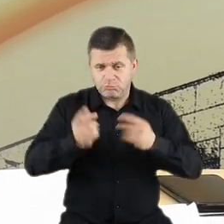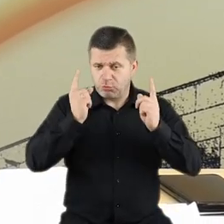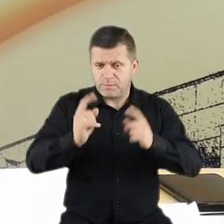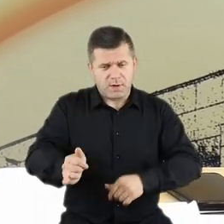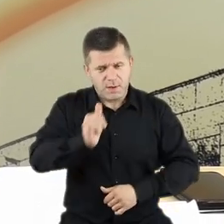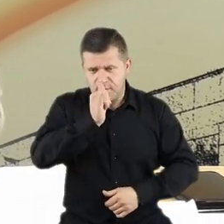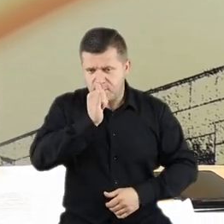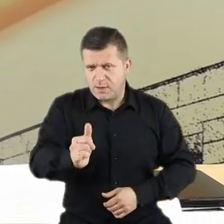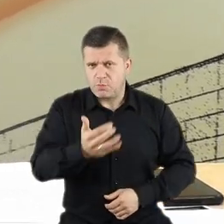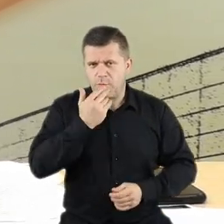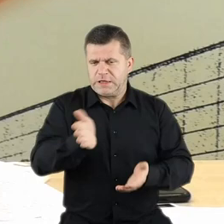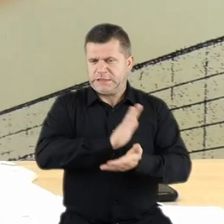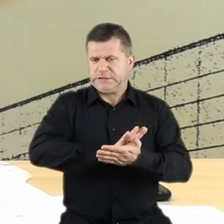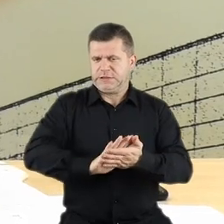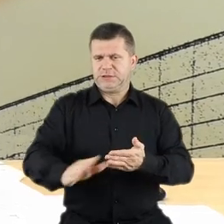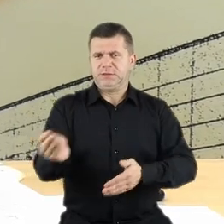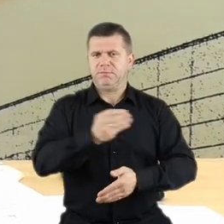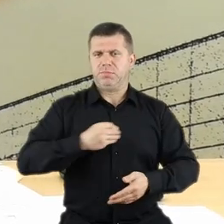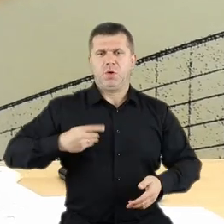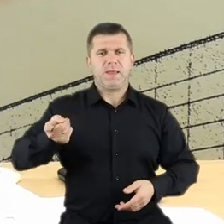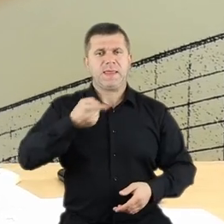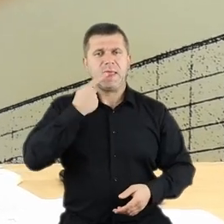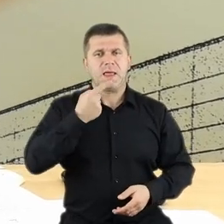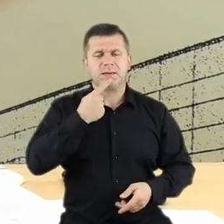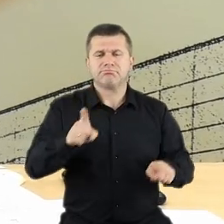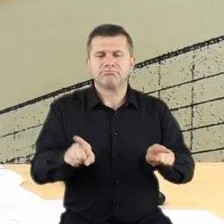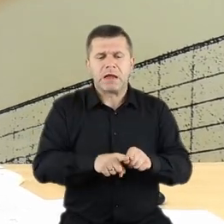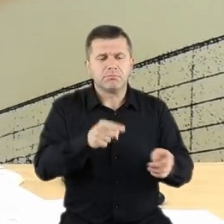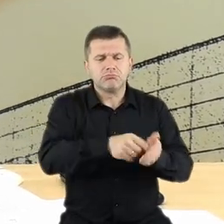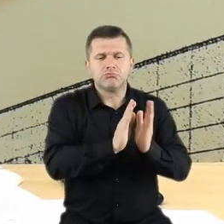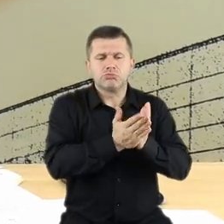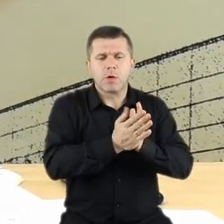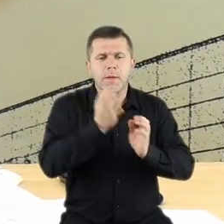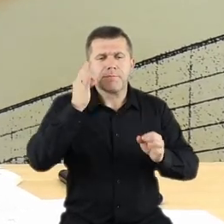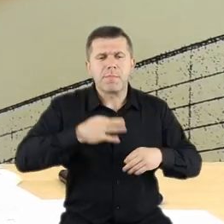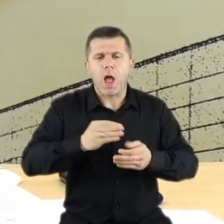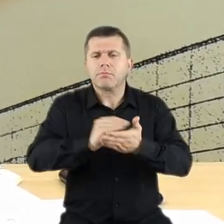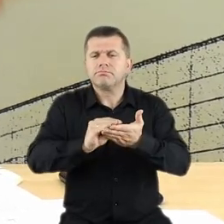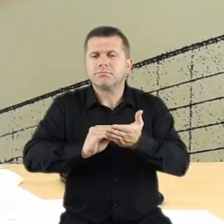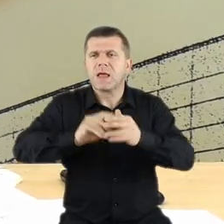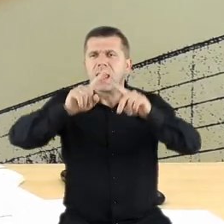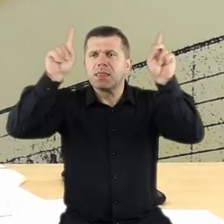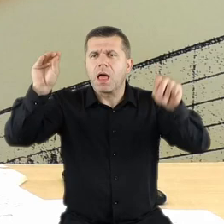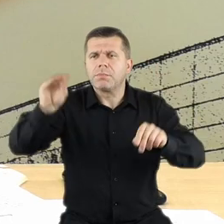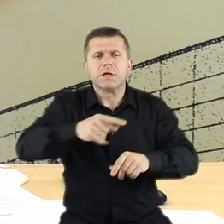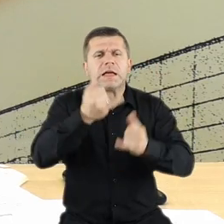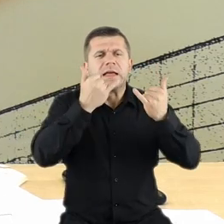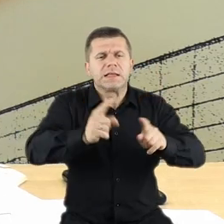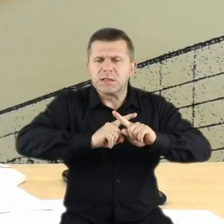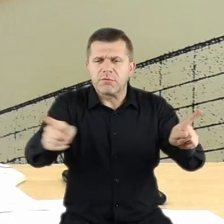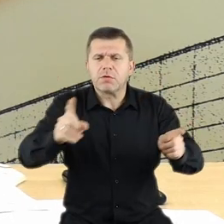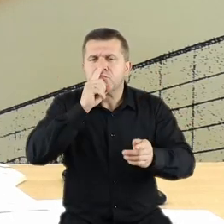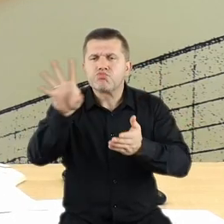bo nie można mówić trzeba mówić czystym polskim językiem i tak jak w książce tak jak pani pisze na tablicę inaczej nie można